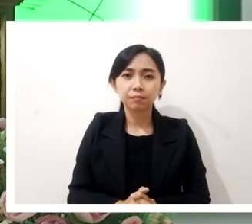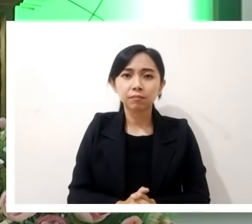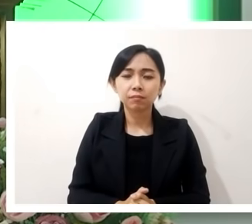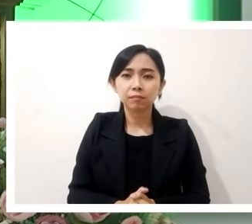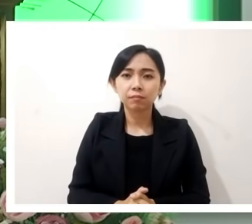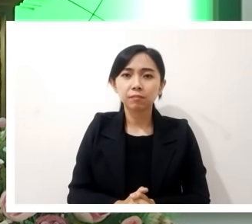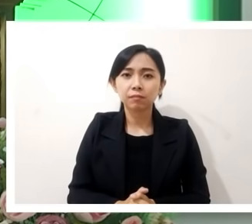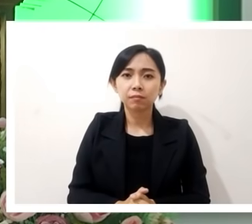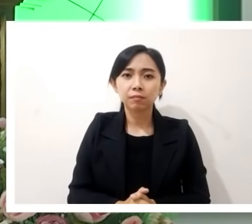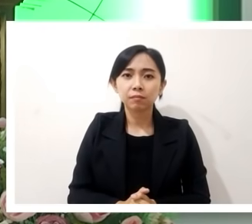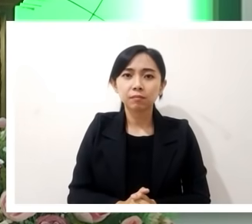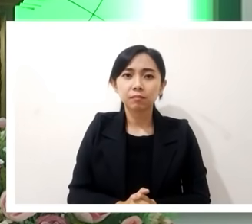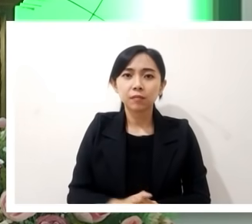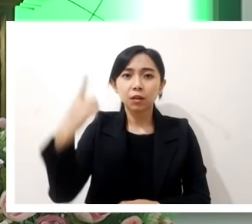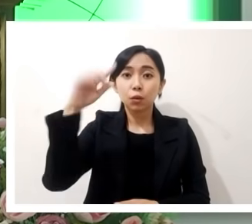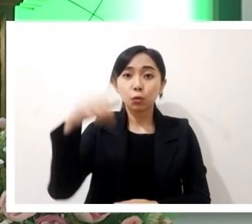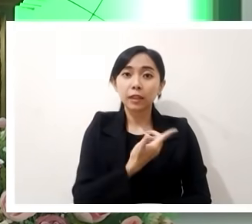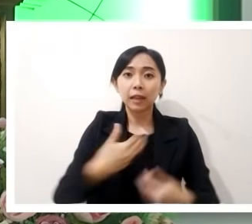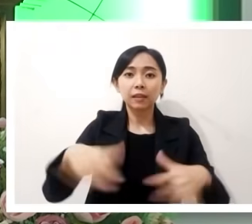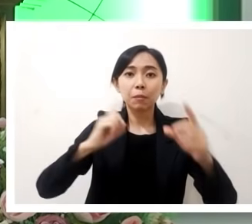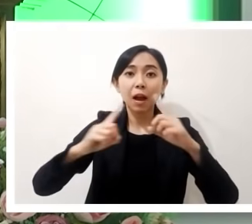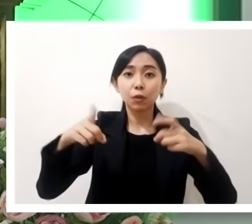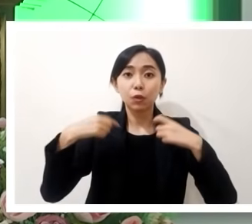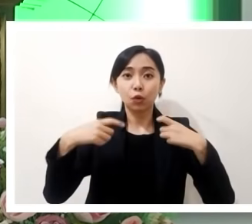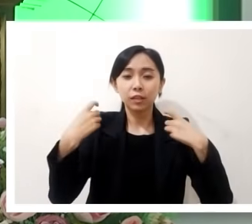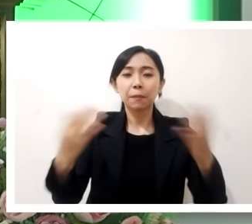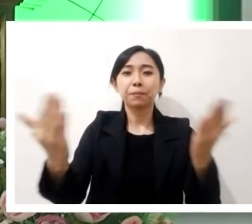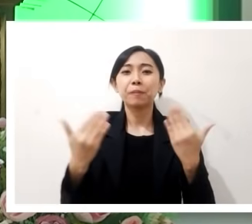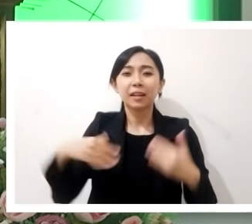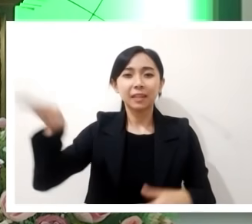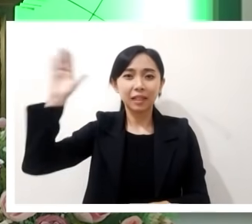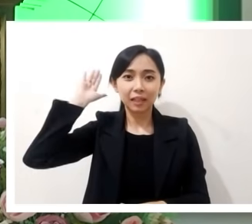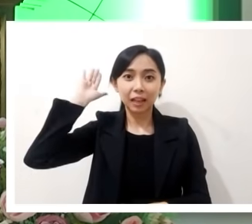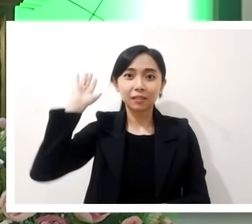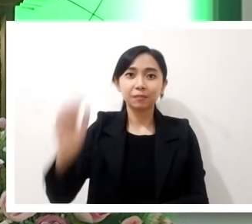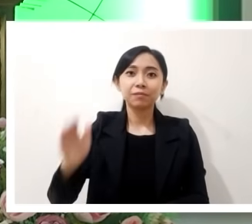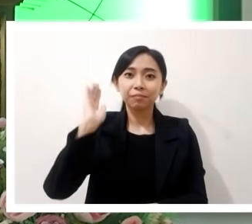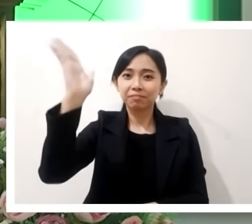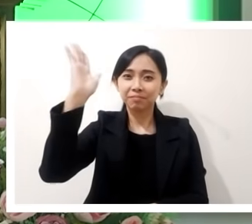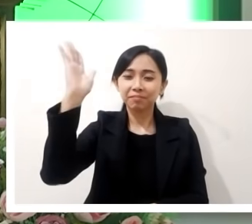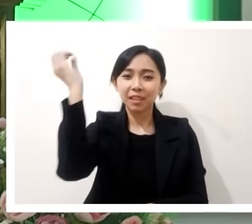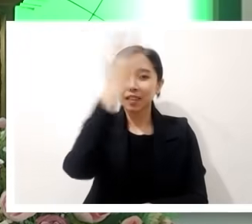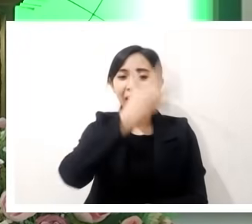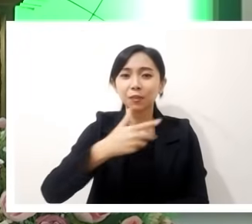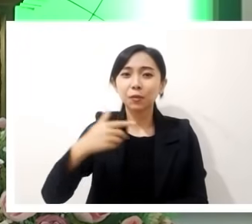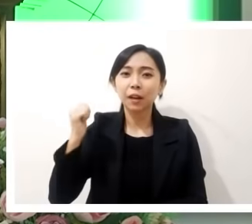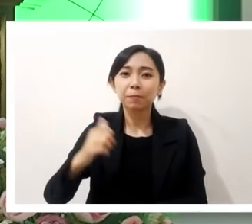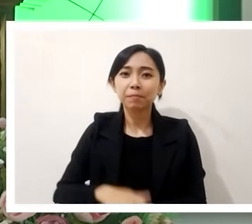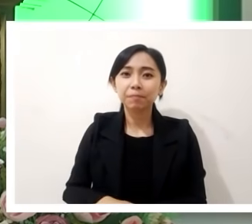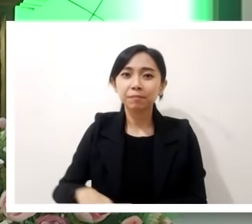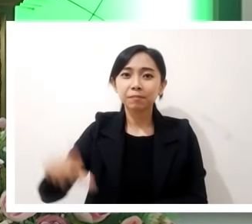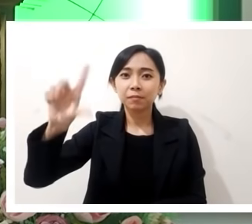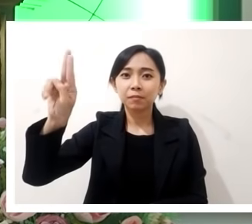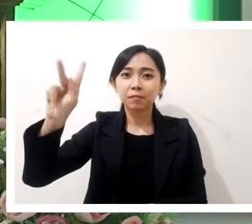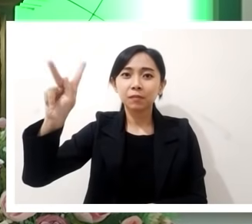Bagi setiap kita yang telah mengakui dosa di hadapan Tuhan, mari sambut dan dengarkanlah sambil berdiri berita pengampunan yang diambil dari Lukas pasal